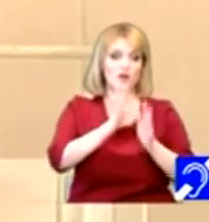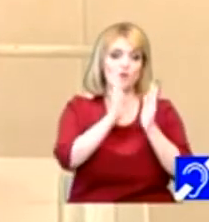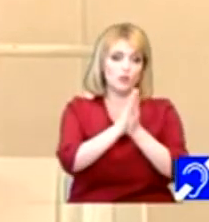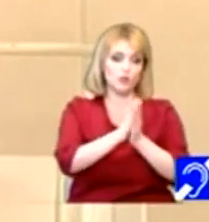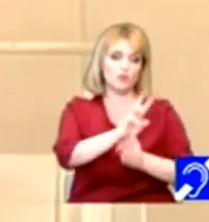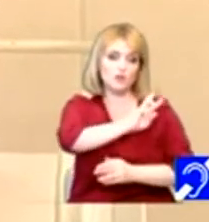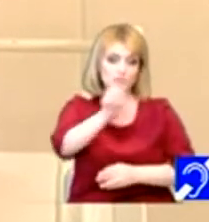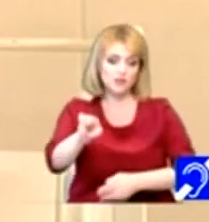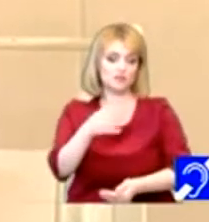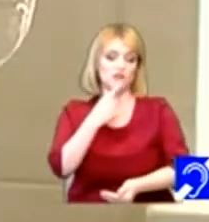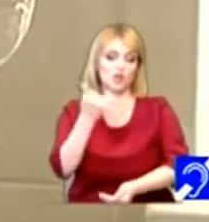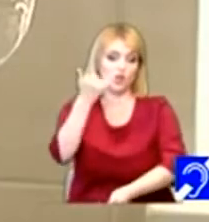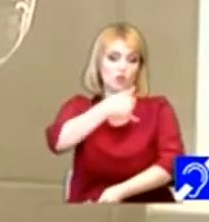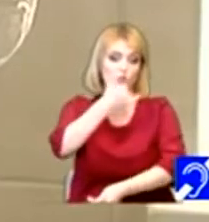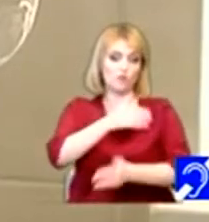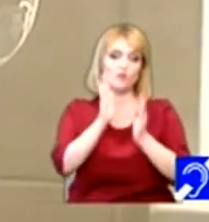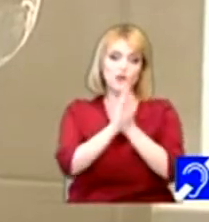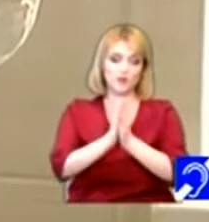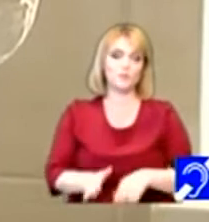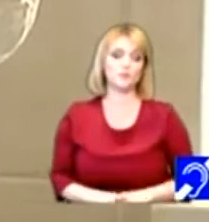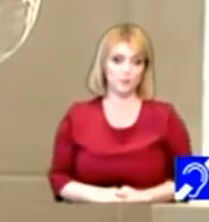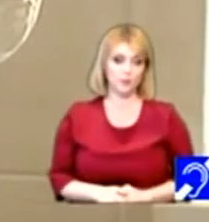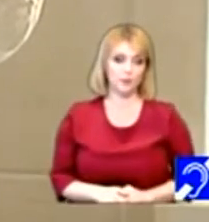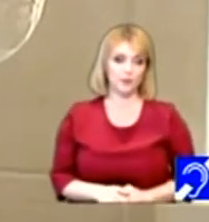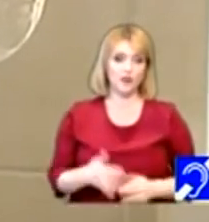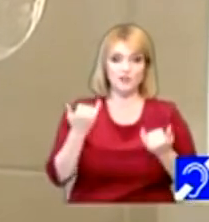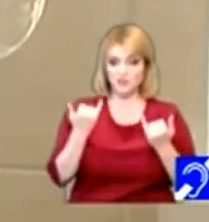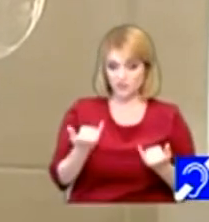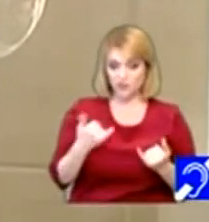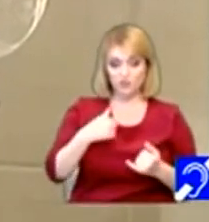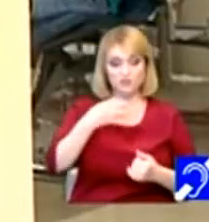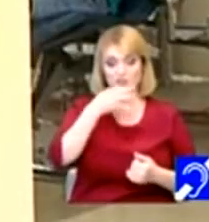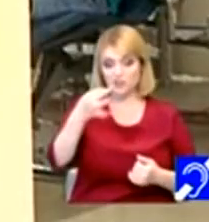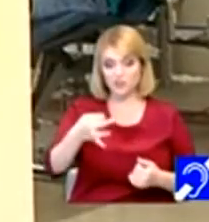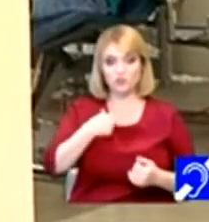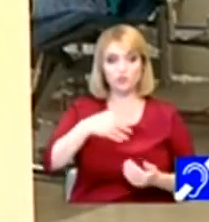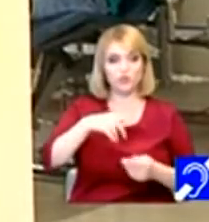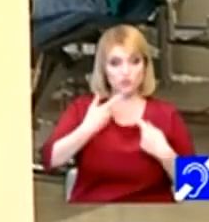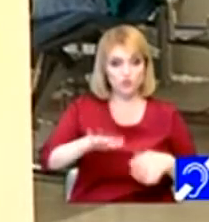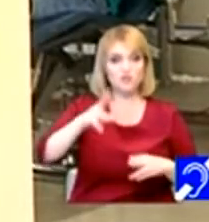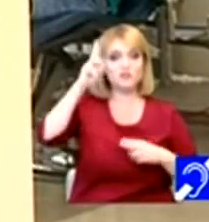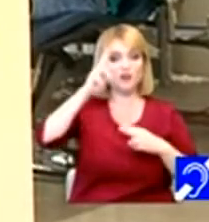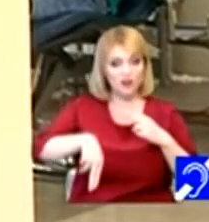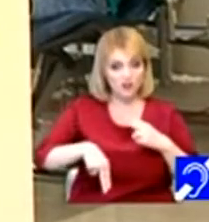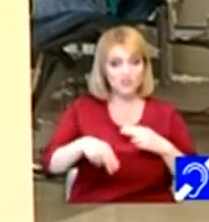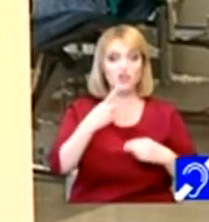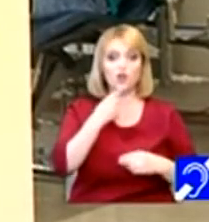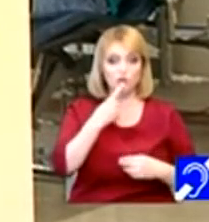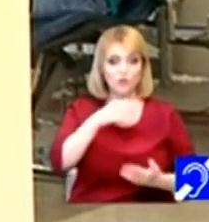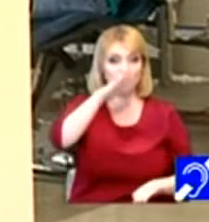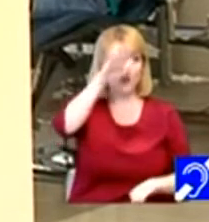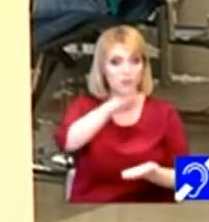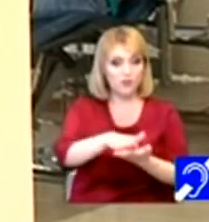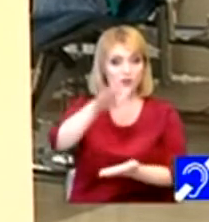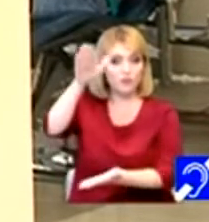zi stocurile sunt spre epuizare, spunem doar de 150 de doze, preponderent de grupa